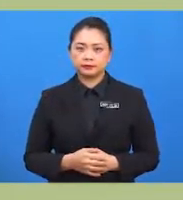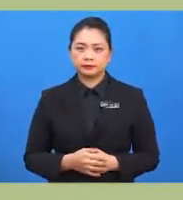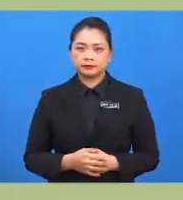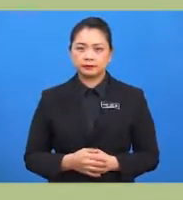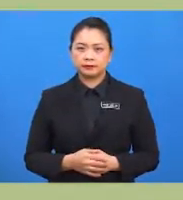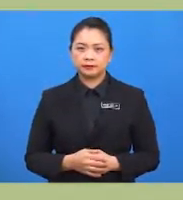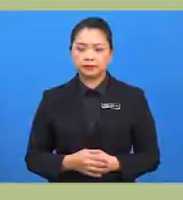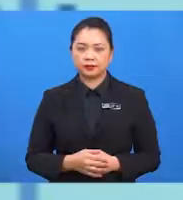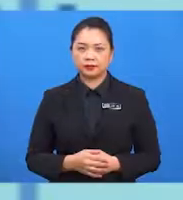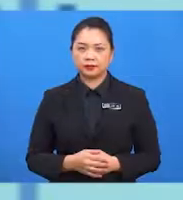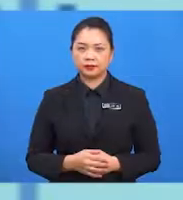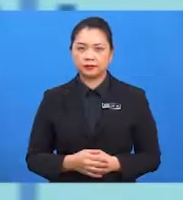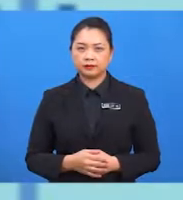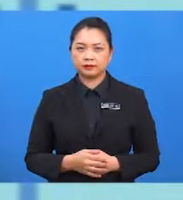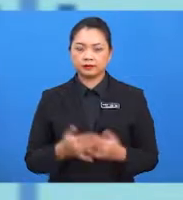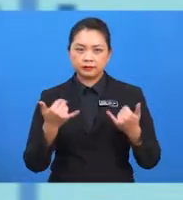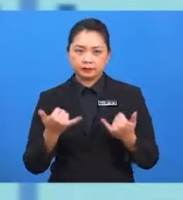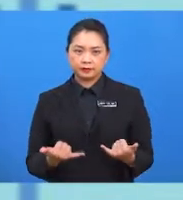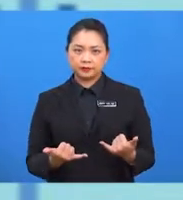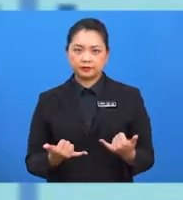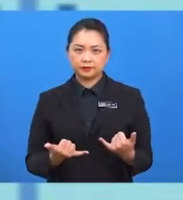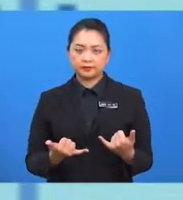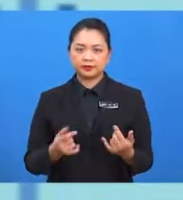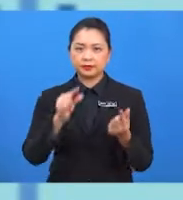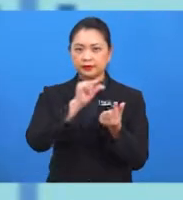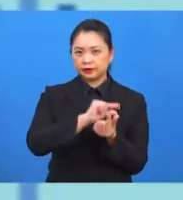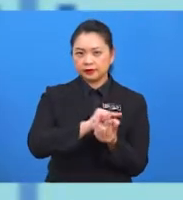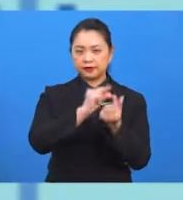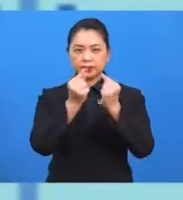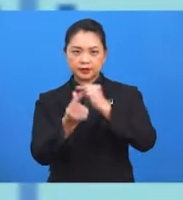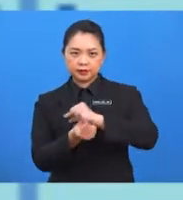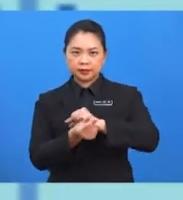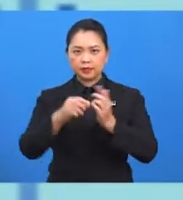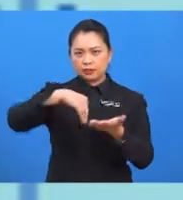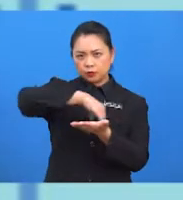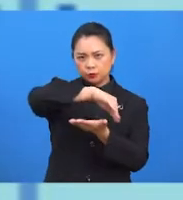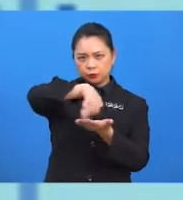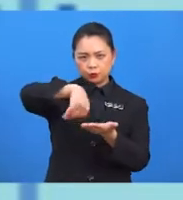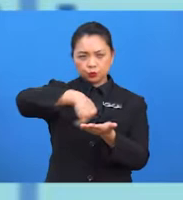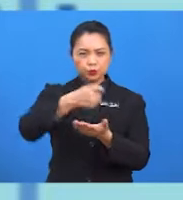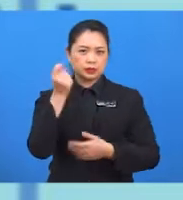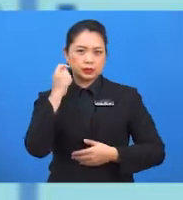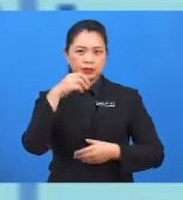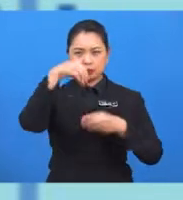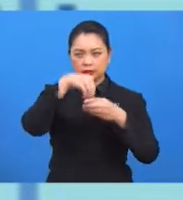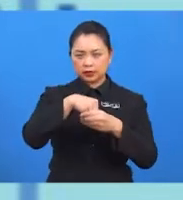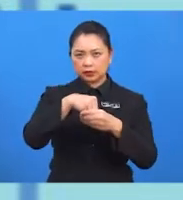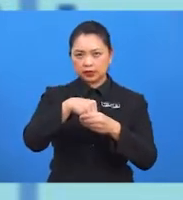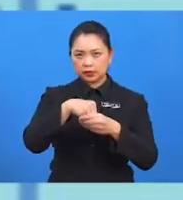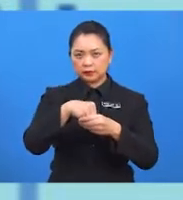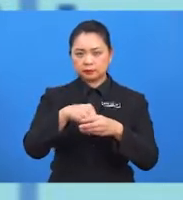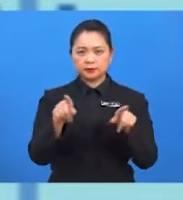terpadu sekarang ganti ke semua nilai tadi kedalam persamaan